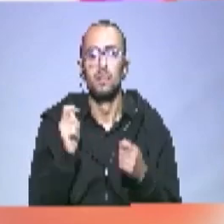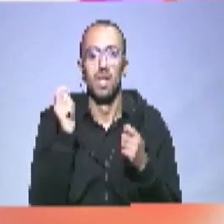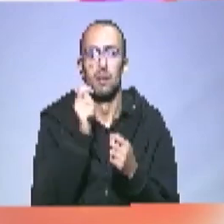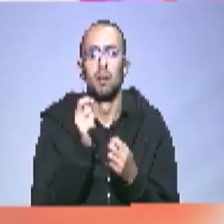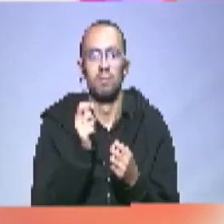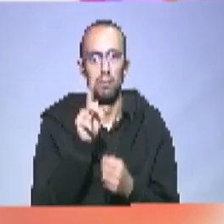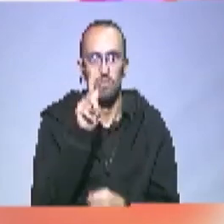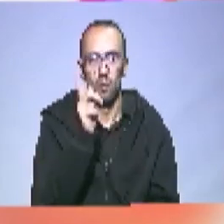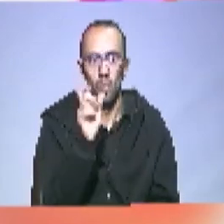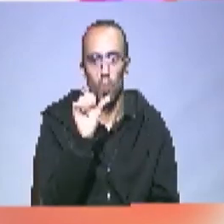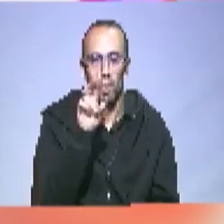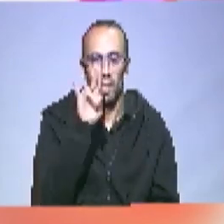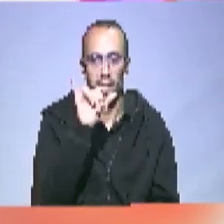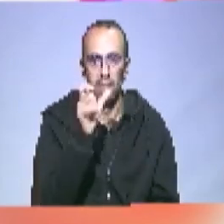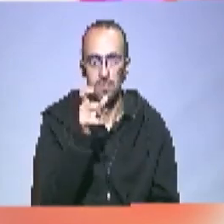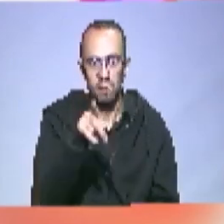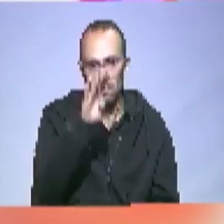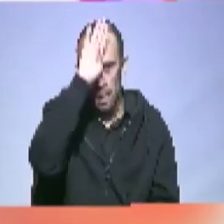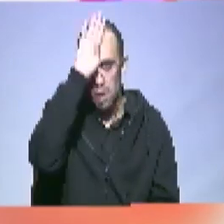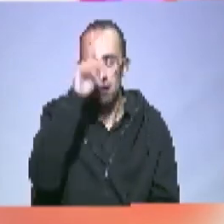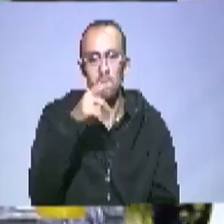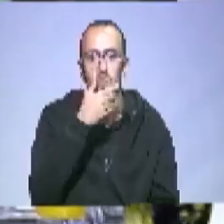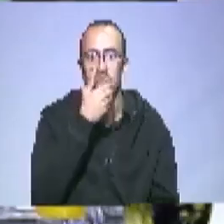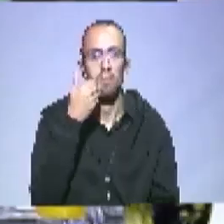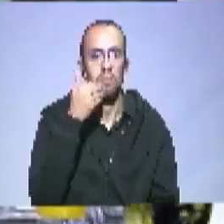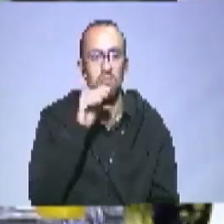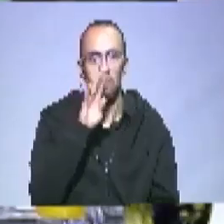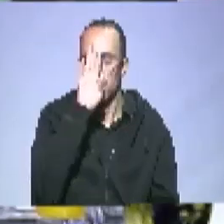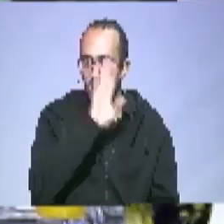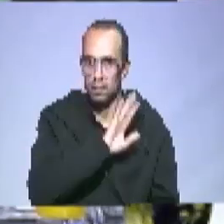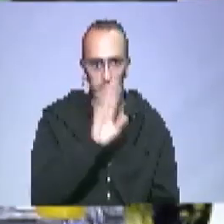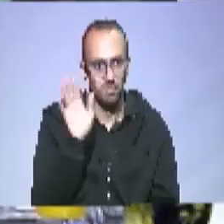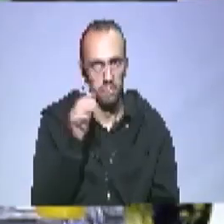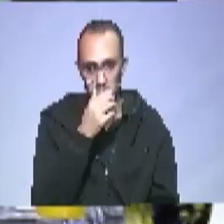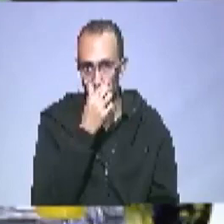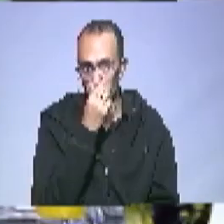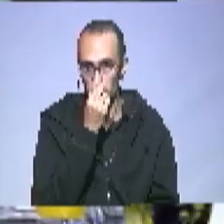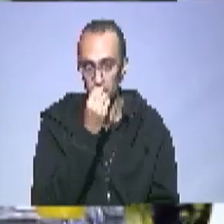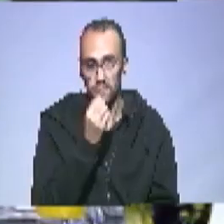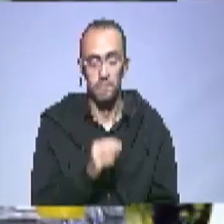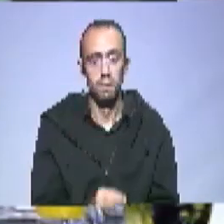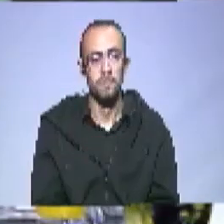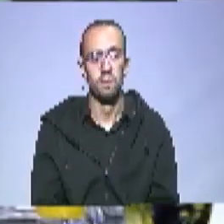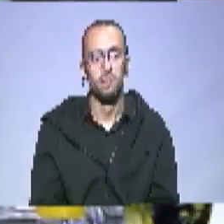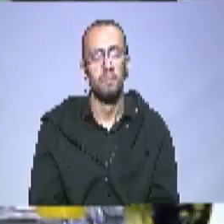بالبروتين زي ما الشيف قال لنا، ده ملك في الصوم. تمام كده؟ ناخد بقى معانا